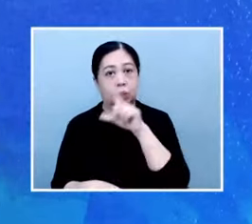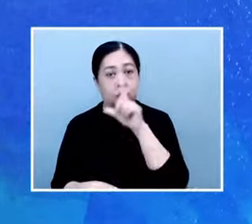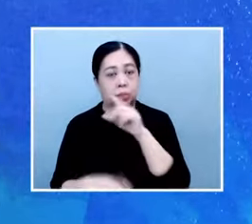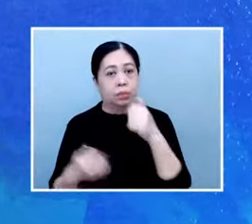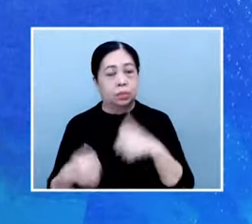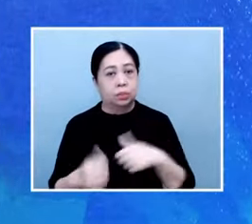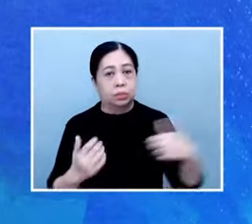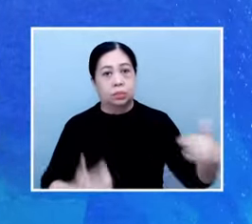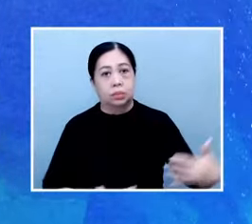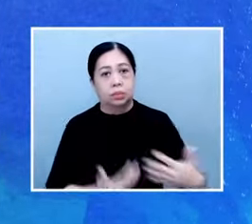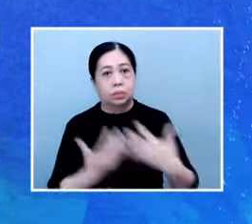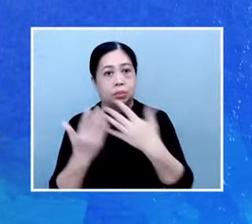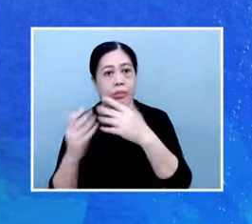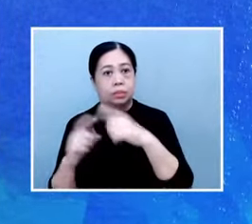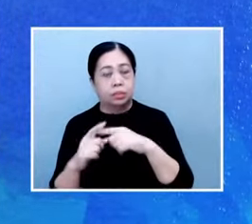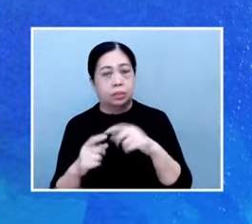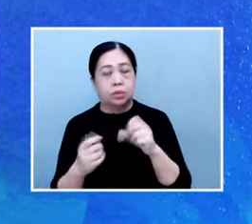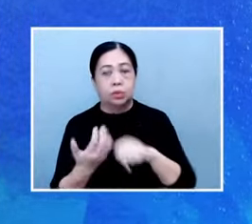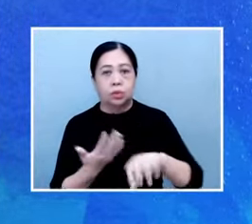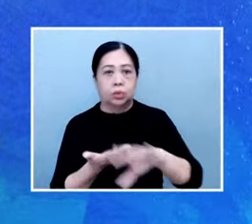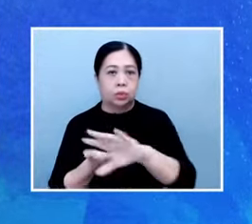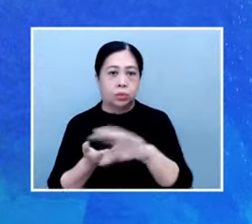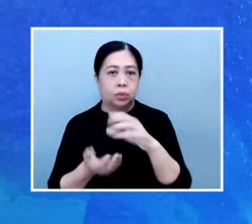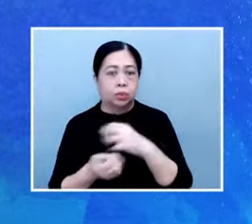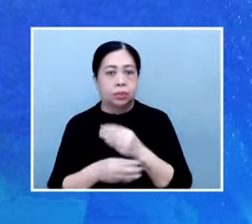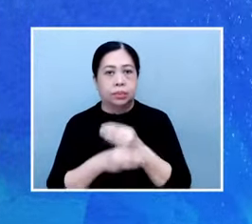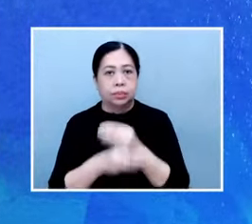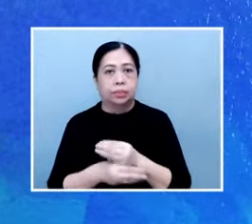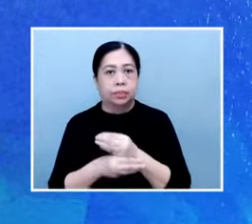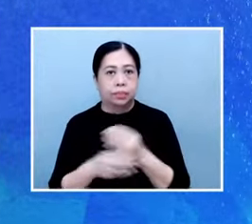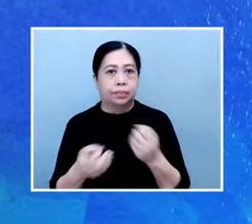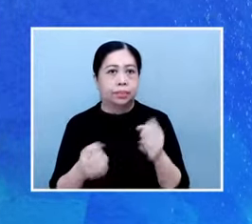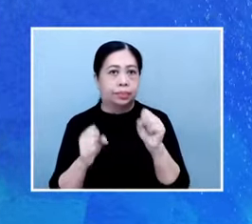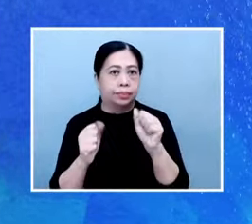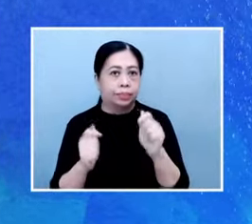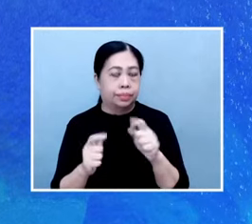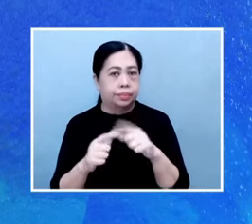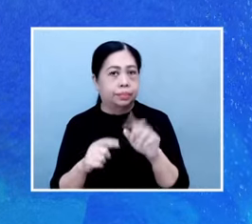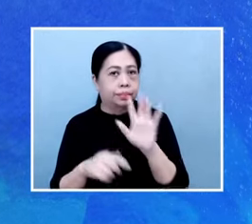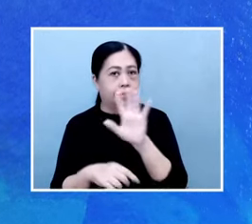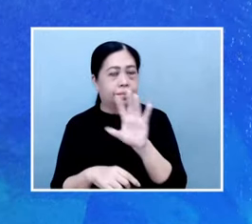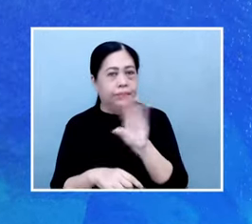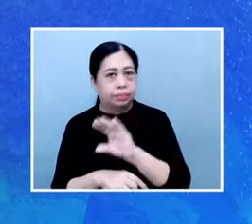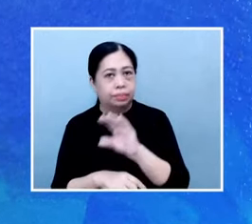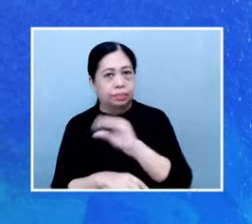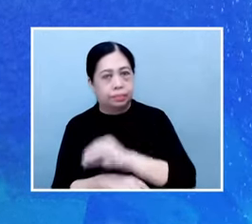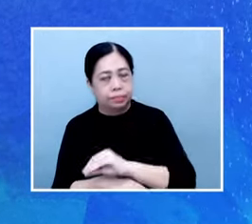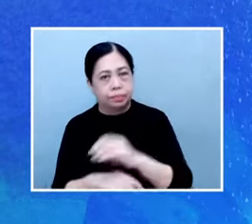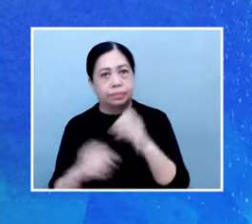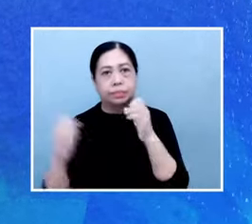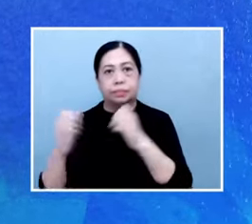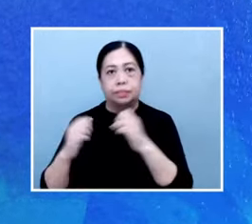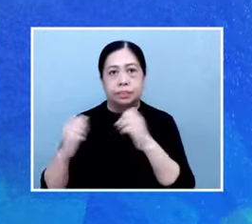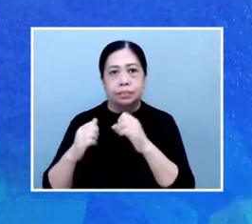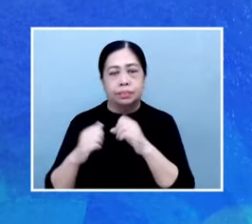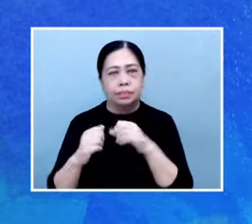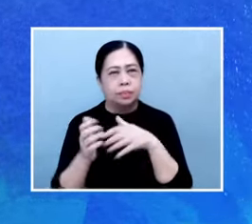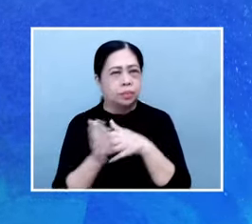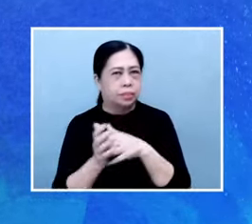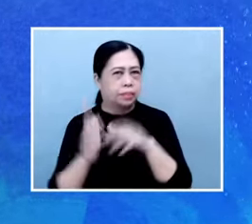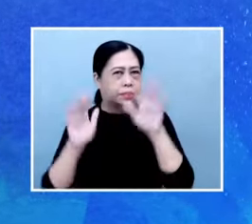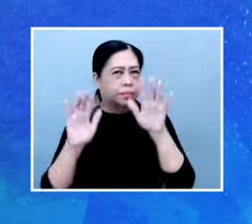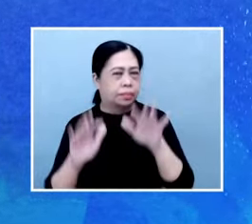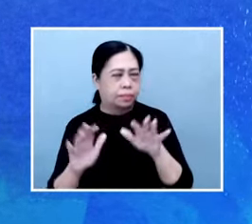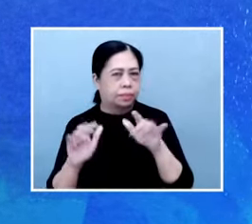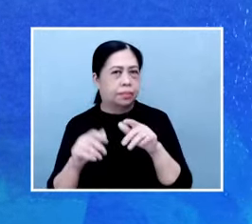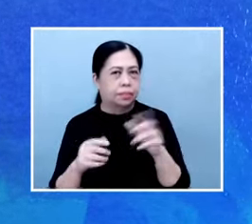shear line dyan sa may Sorsogon at Masbate ngayong Sabado, lalo po bandang hapon at gabi, at aasahan din ang mga mahihina ang katamtamang mga